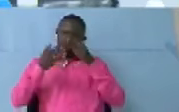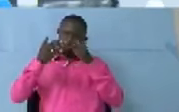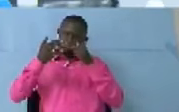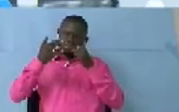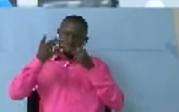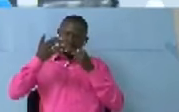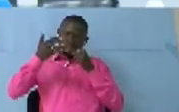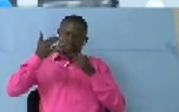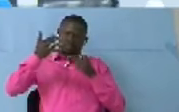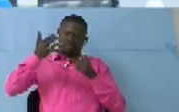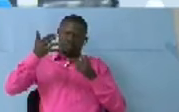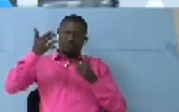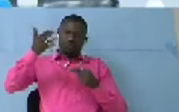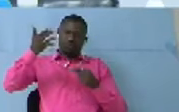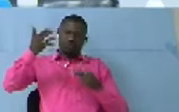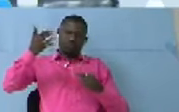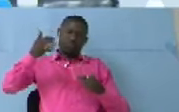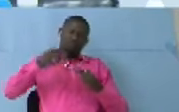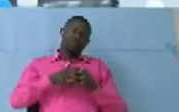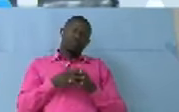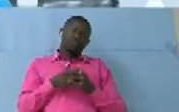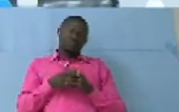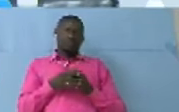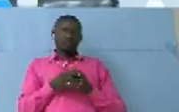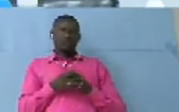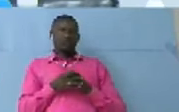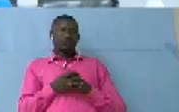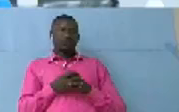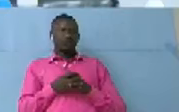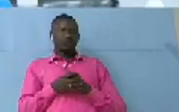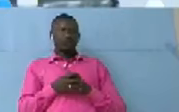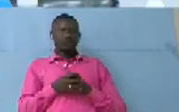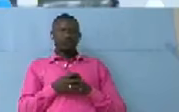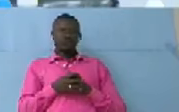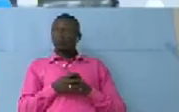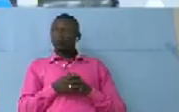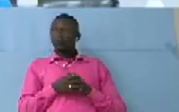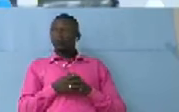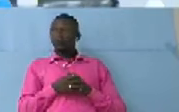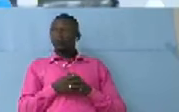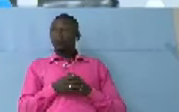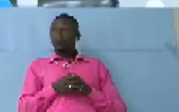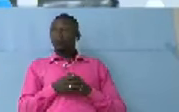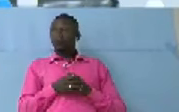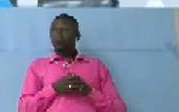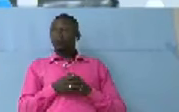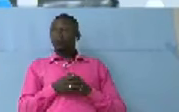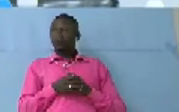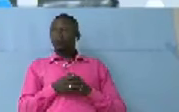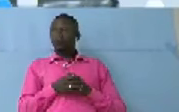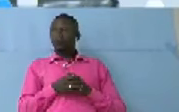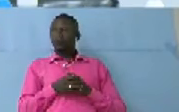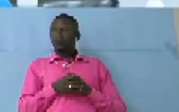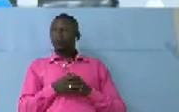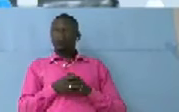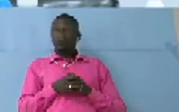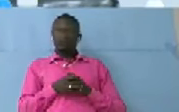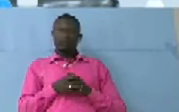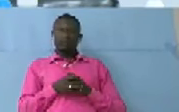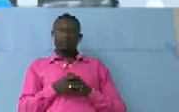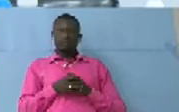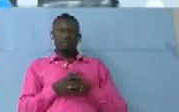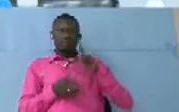Sonko, Lang Marong, Nogonjai. You forgot Lamin Sonko. Lamin Sonko is Yafai,